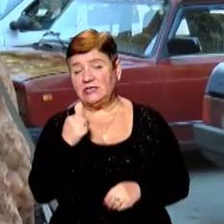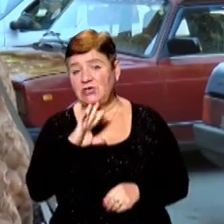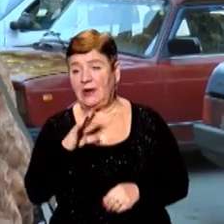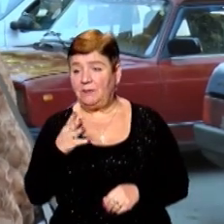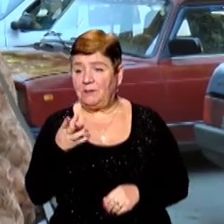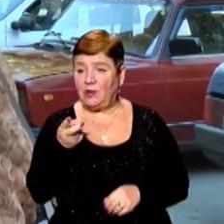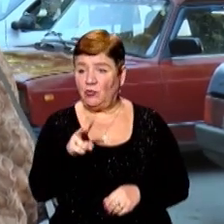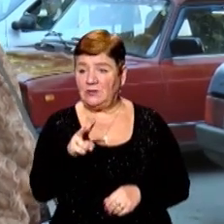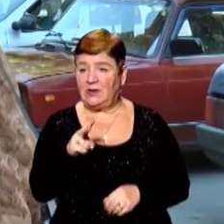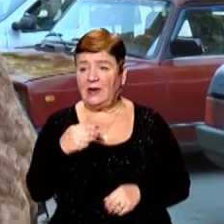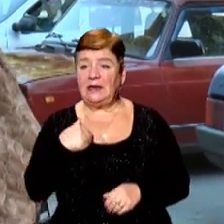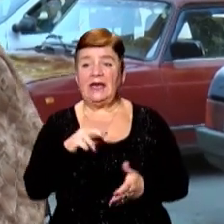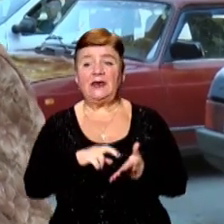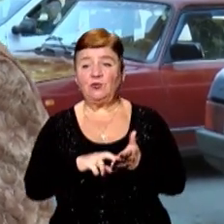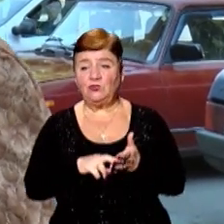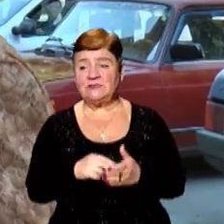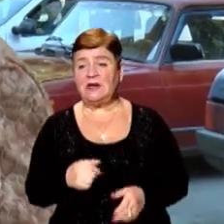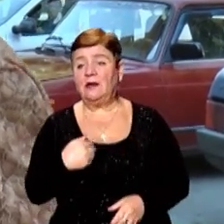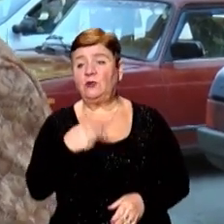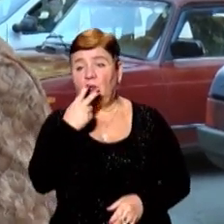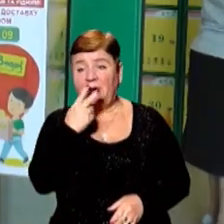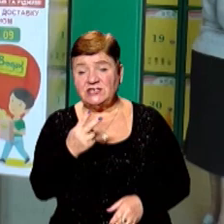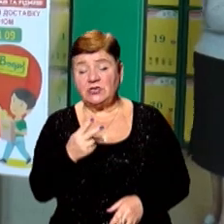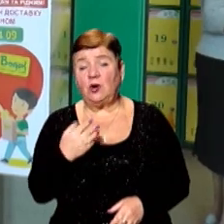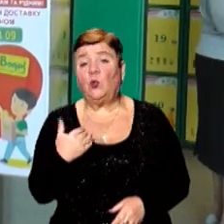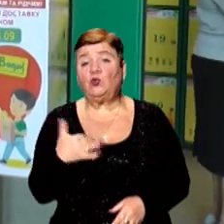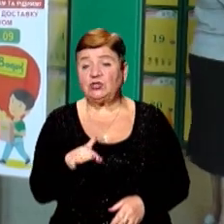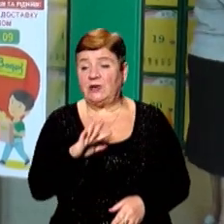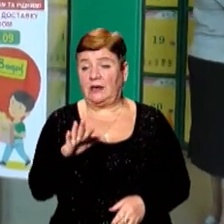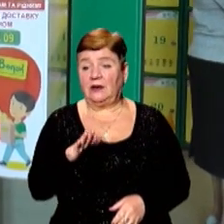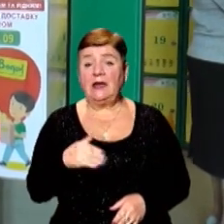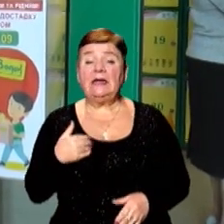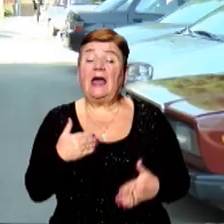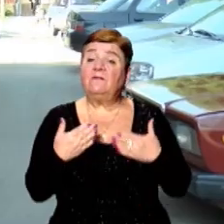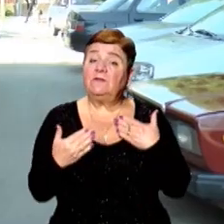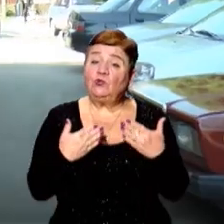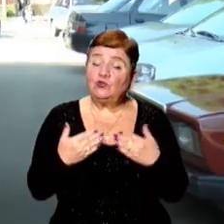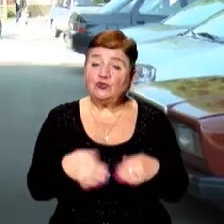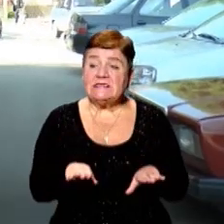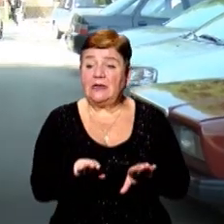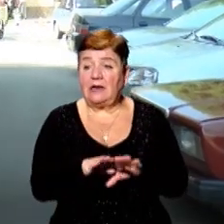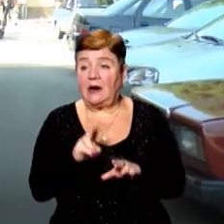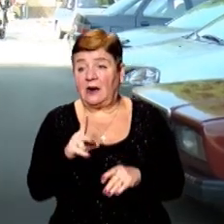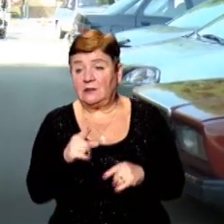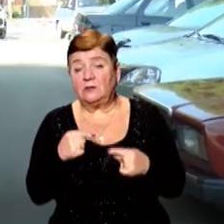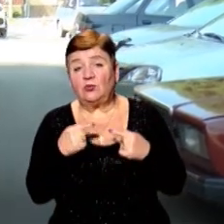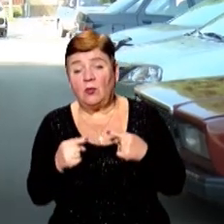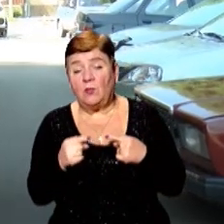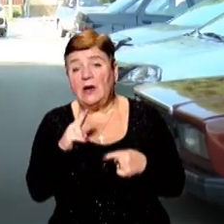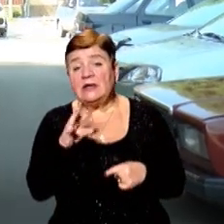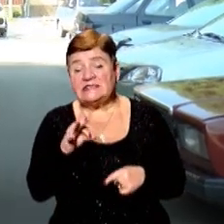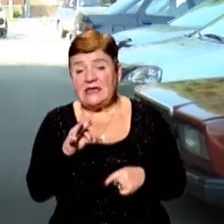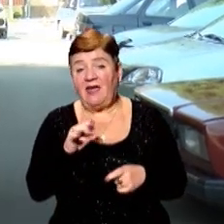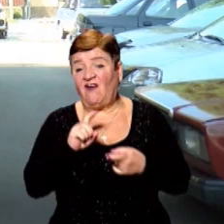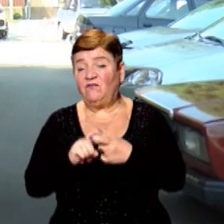ага. Я його не боюся. Бачите, ми вже закальоні. Я ставлюся до цього вірусу так, як і до всіх остальних. Це